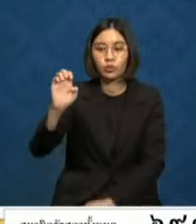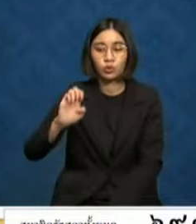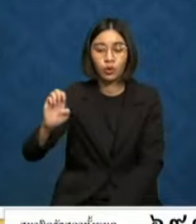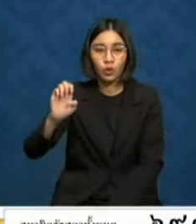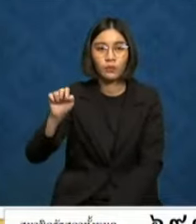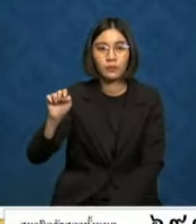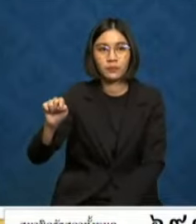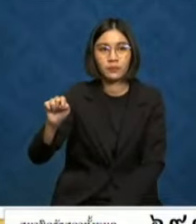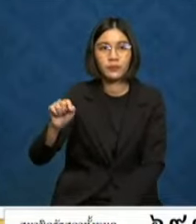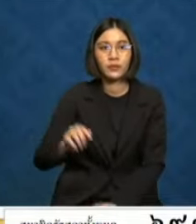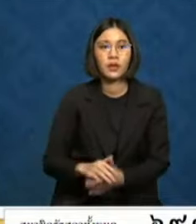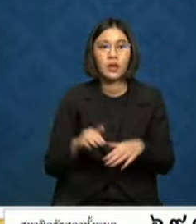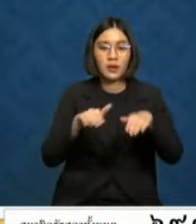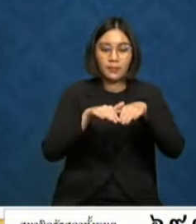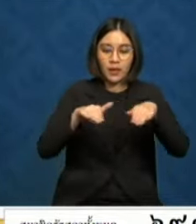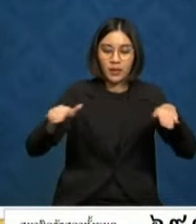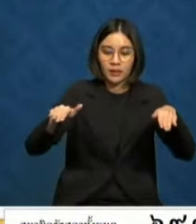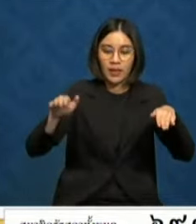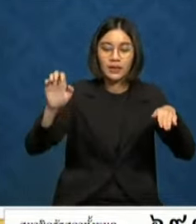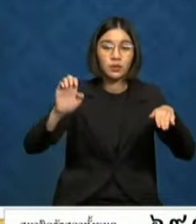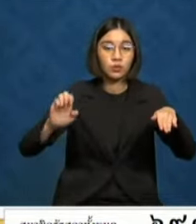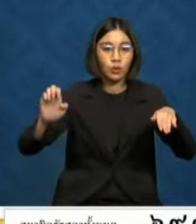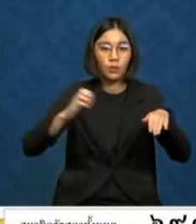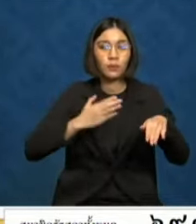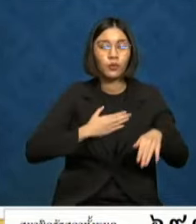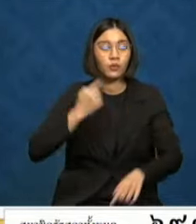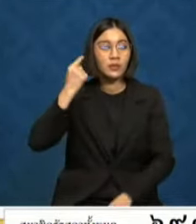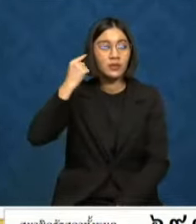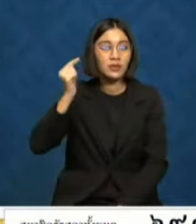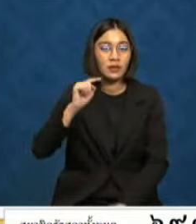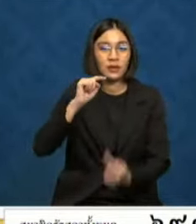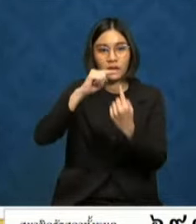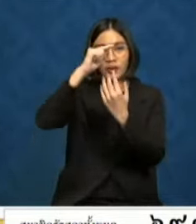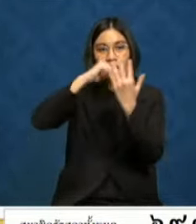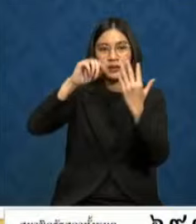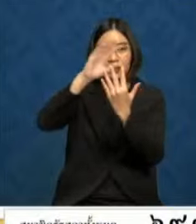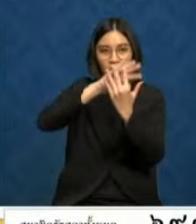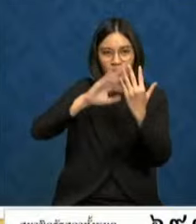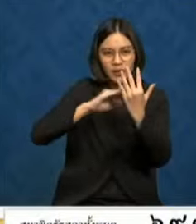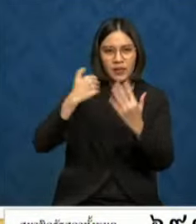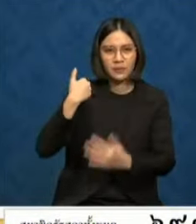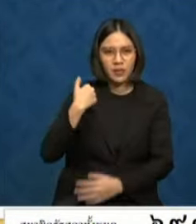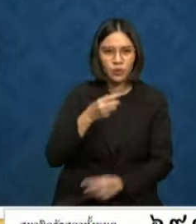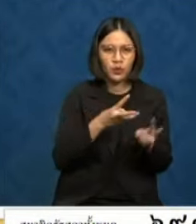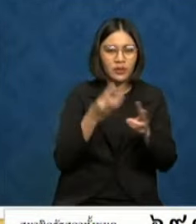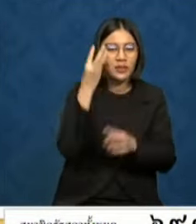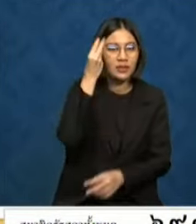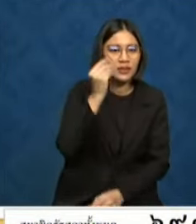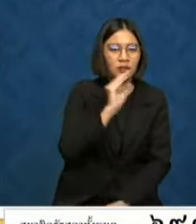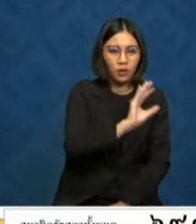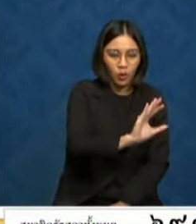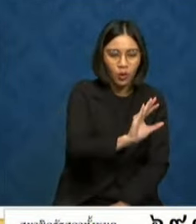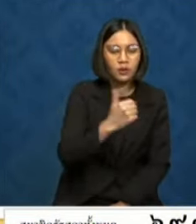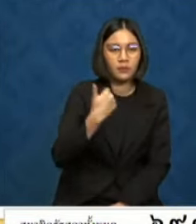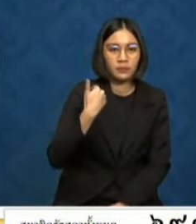ปนะครับมาตรฐานของสหภาพยุโรปผมเชื่อมั่นว่าประเทศไทยเองก็มีค่านิยมและ